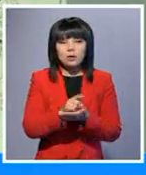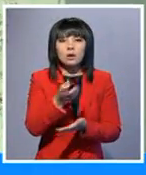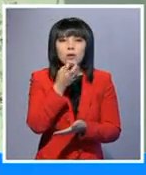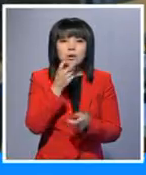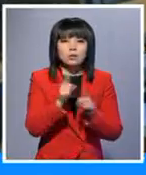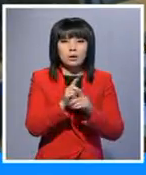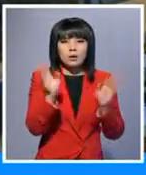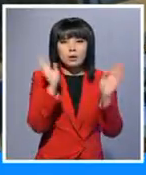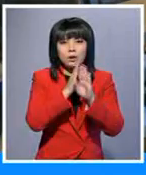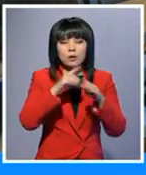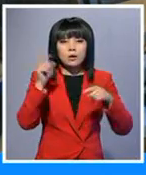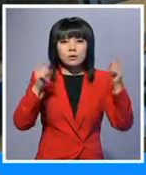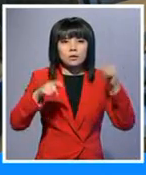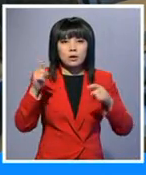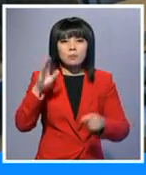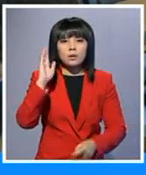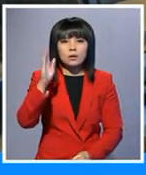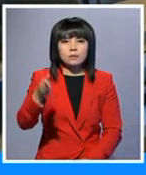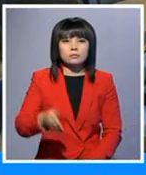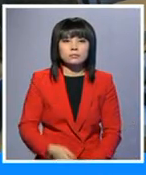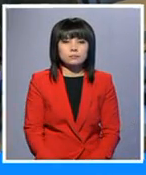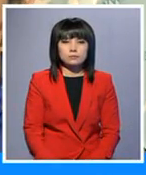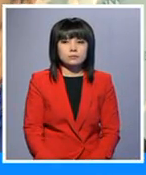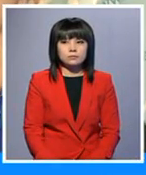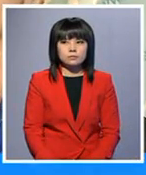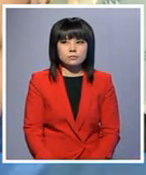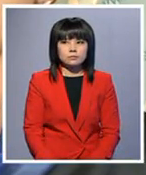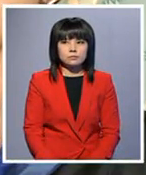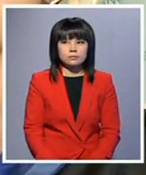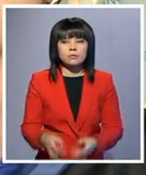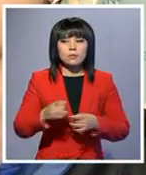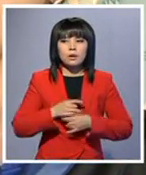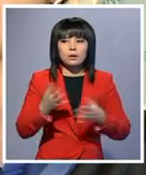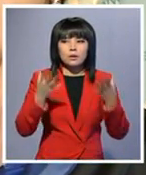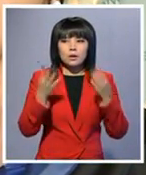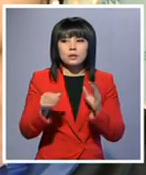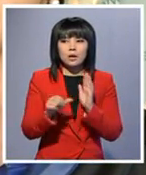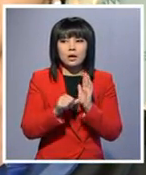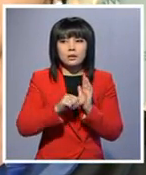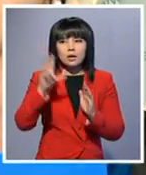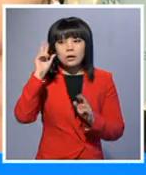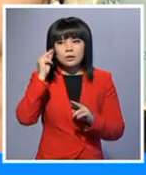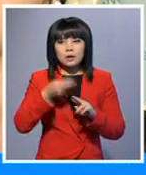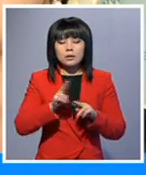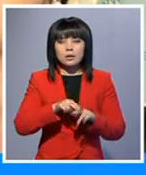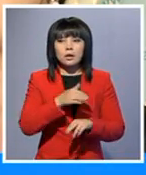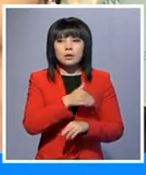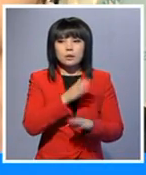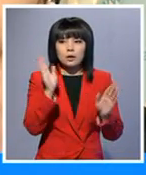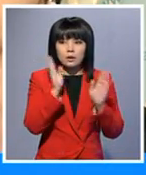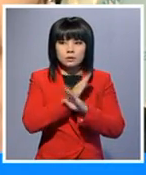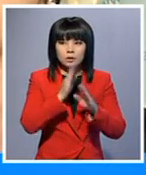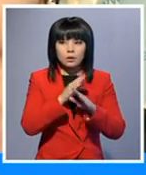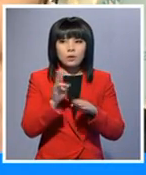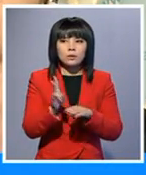болғанымен ауа райы жаңбырлы болады деп күтілуде. Ал мереке күні 6 шілде күні ауаның температурасы